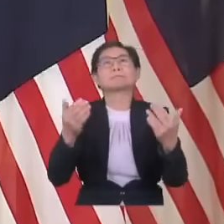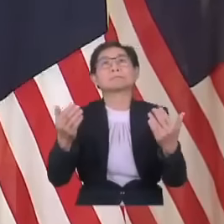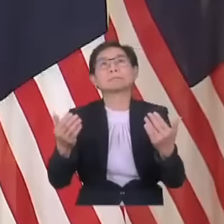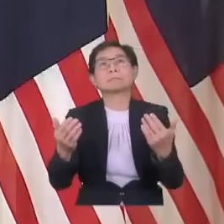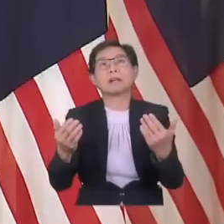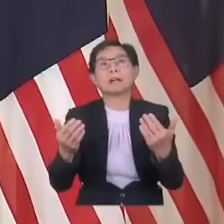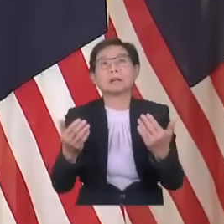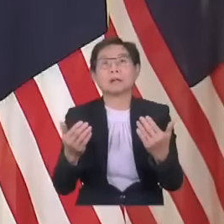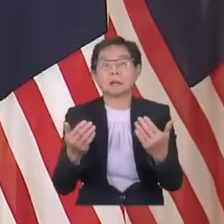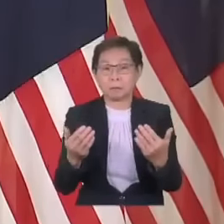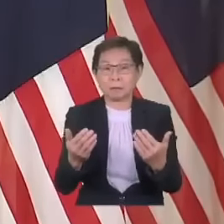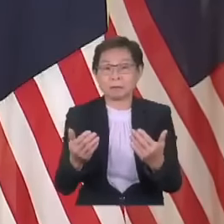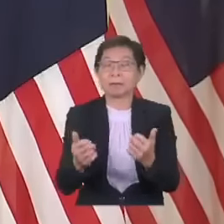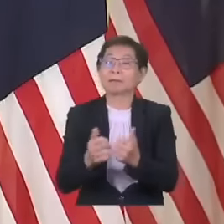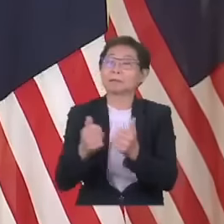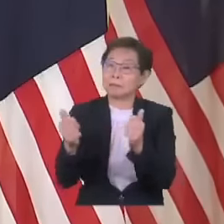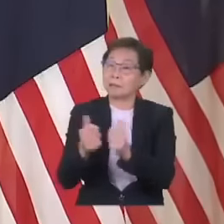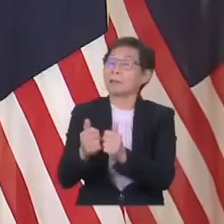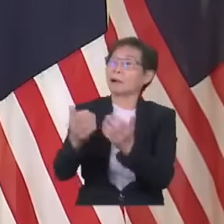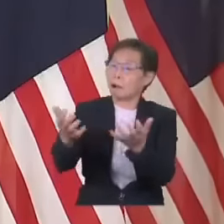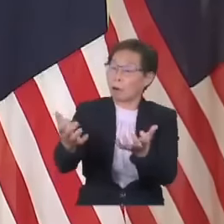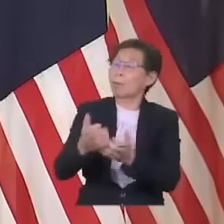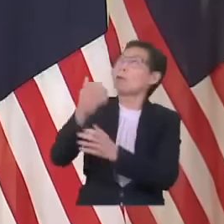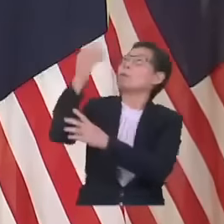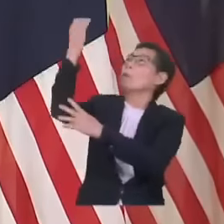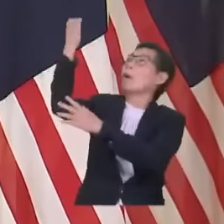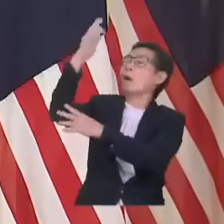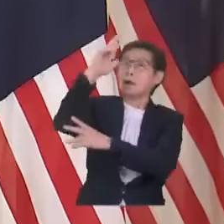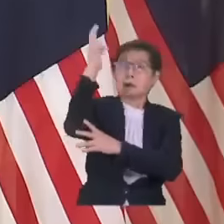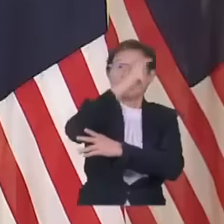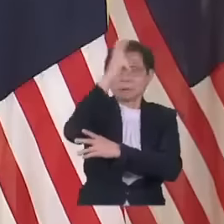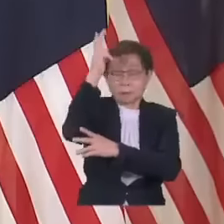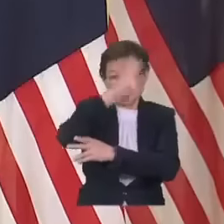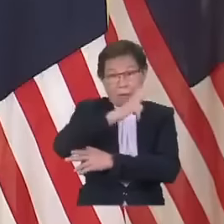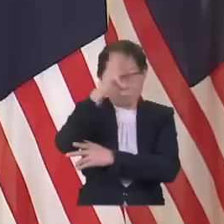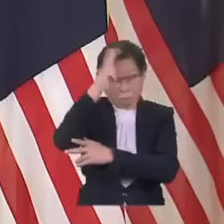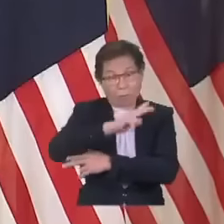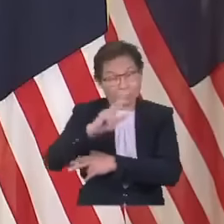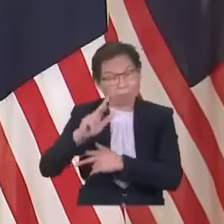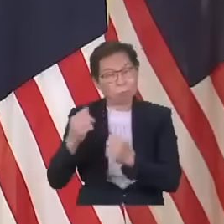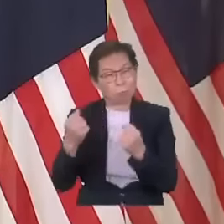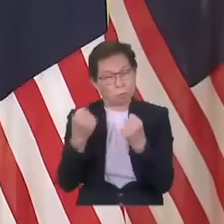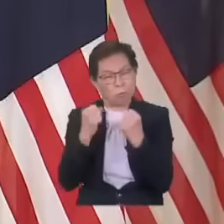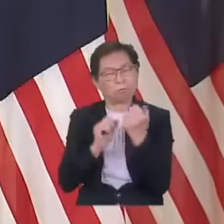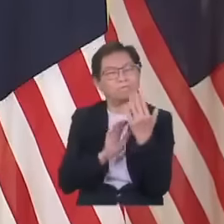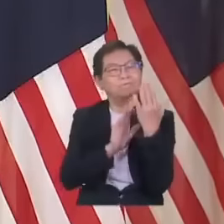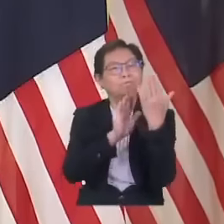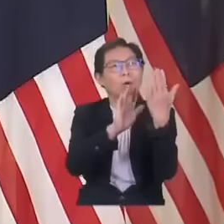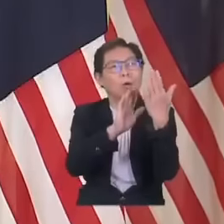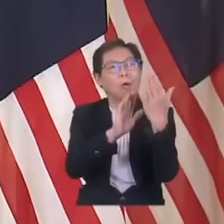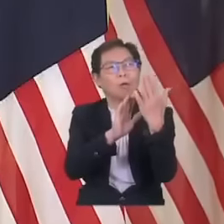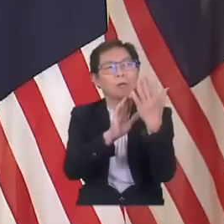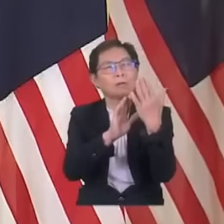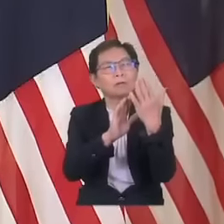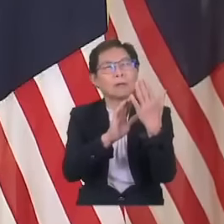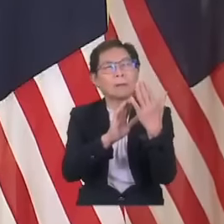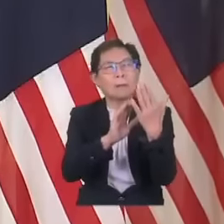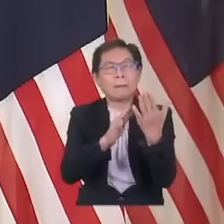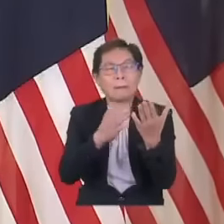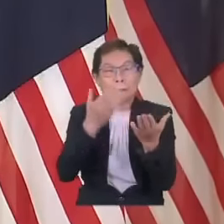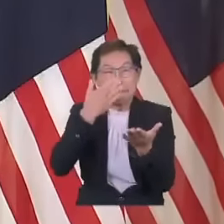kehendak yang maha berkuasa kerajaan andal menghadapi mehnah dan tribulasi